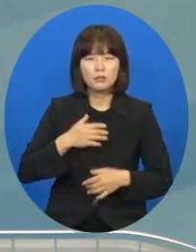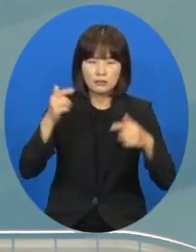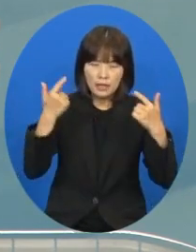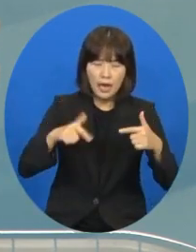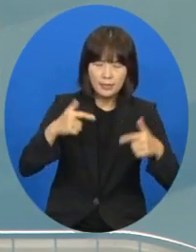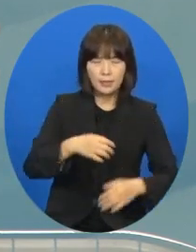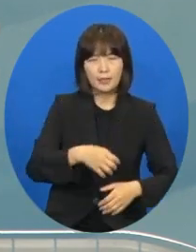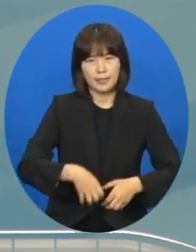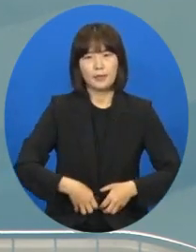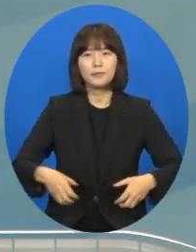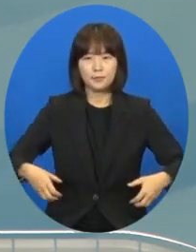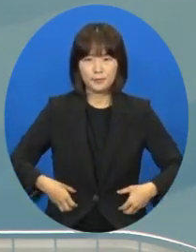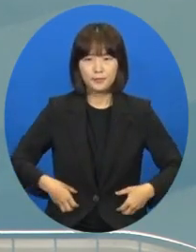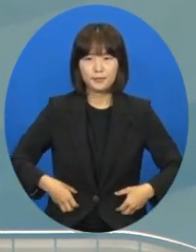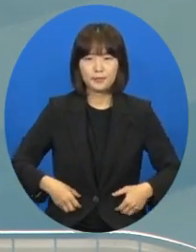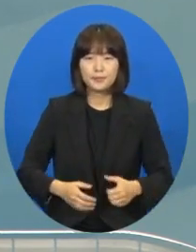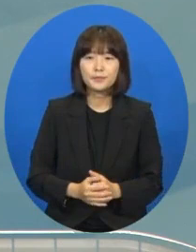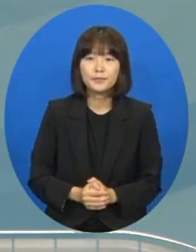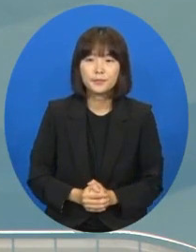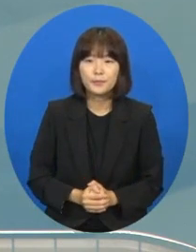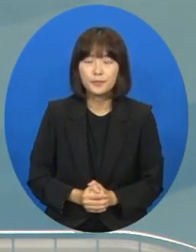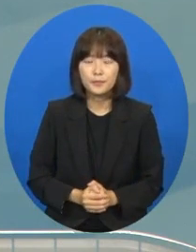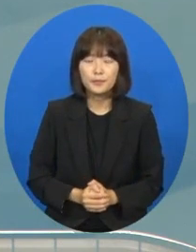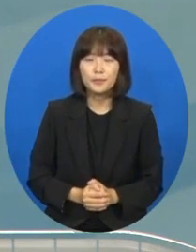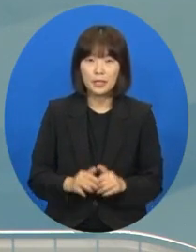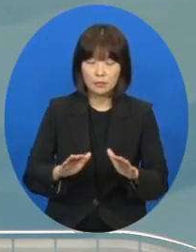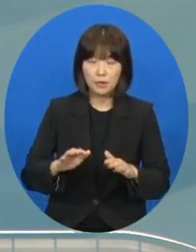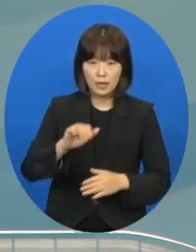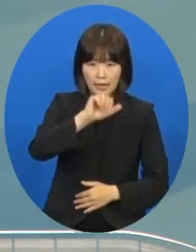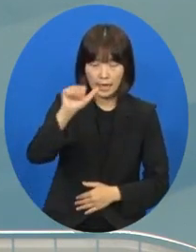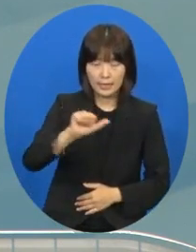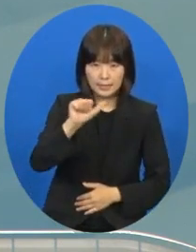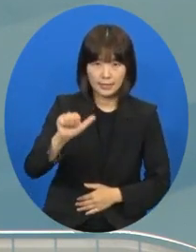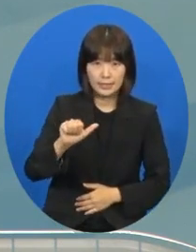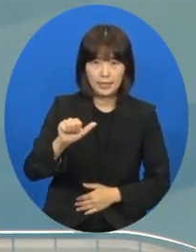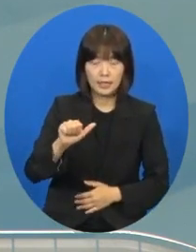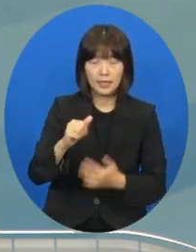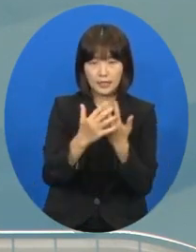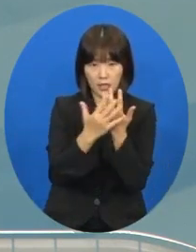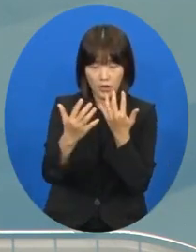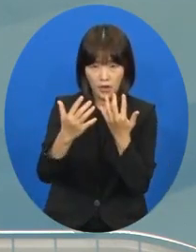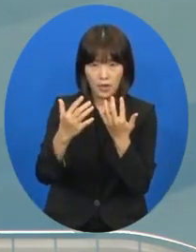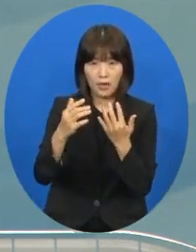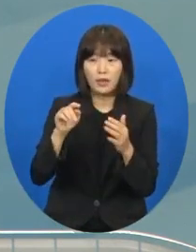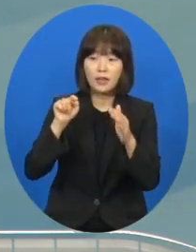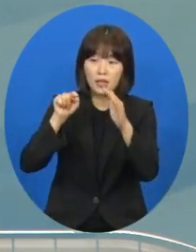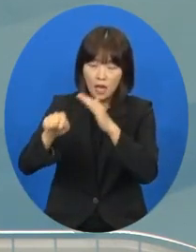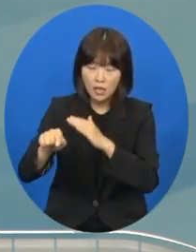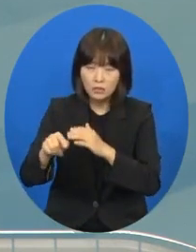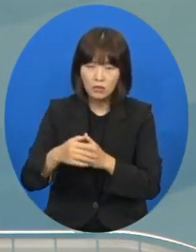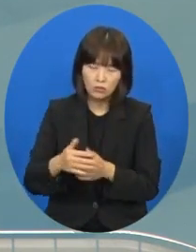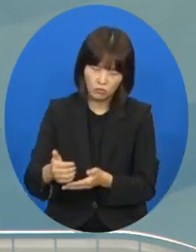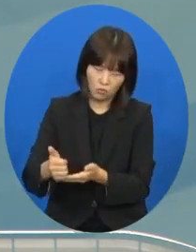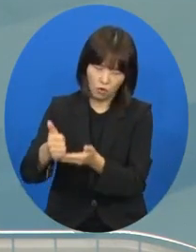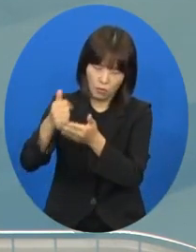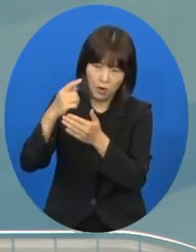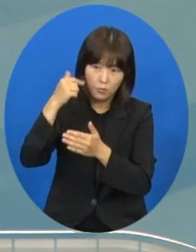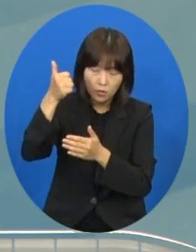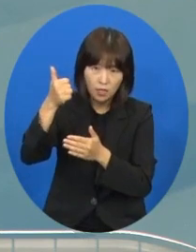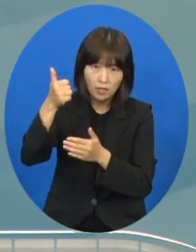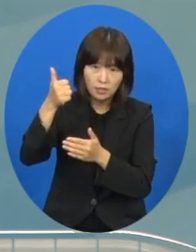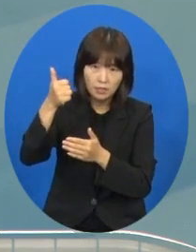담대해요. 이번에 아시아 대회에 가서 아주 존경받으시는 목사님 한